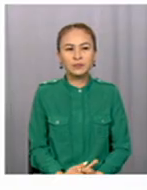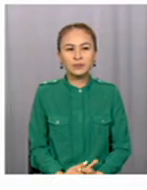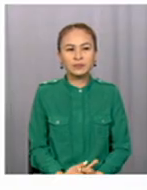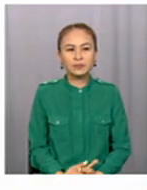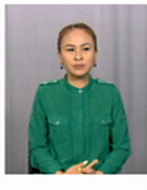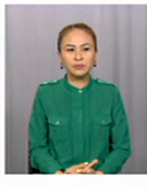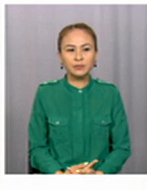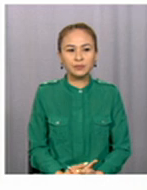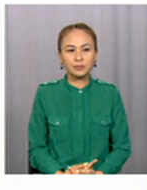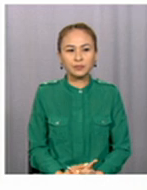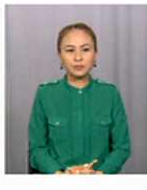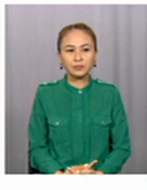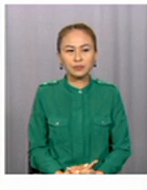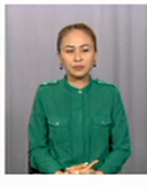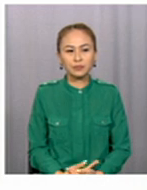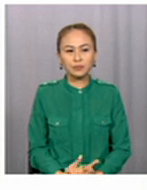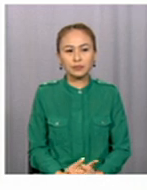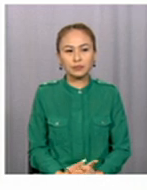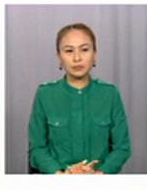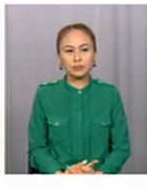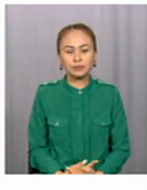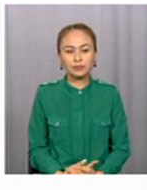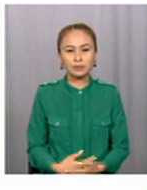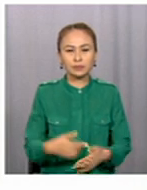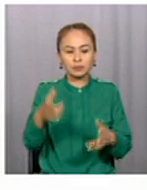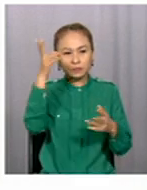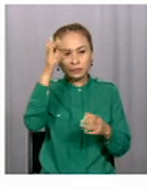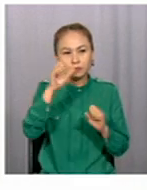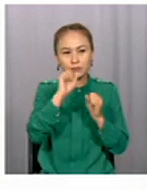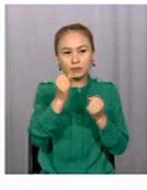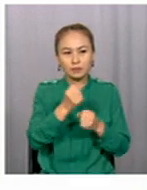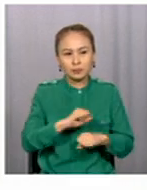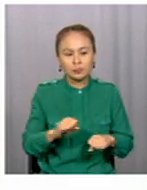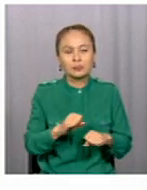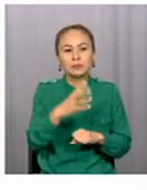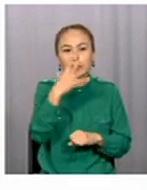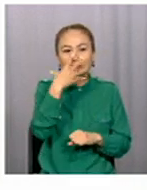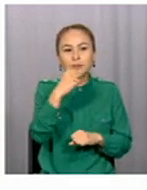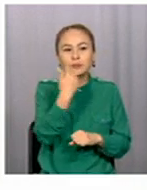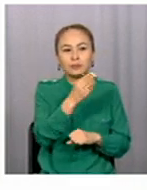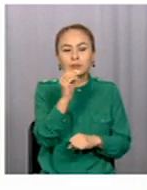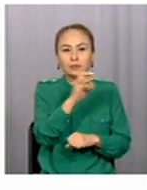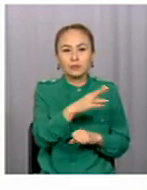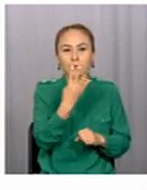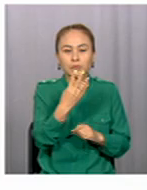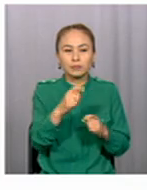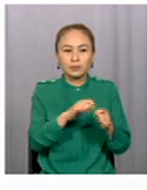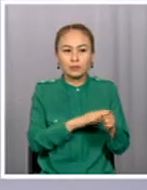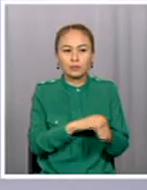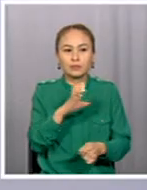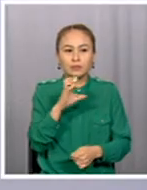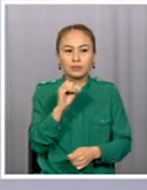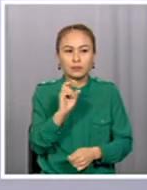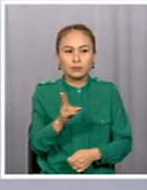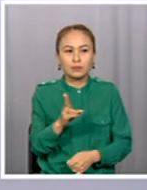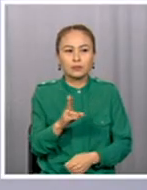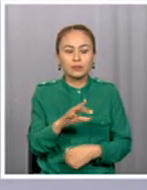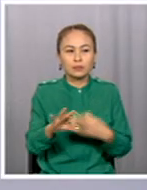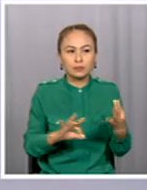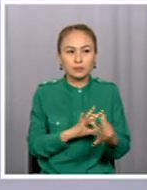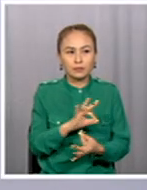толық жауабын жазайық. Қоянның жылдамдығы түлкінің жылдамдығынан 4 метр секундқа артық. Келесі